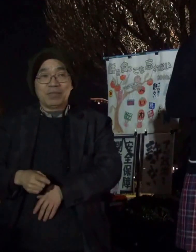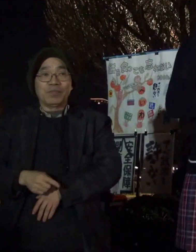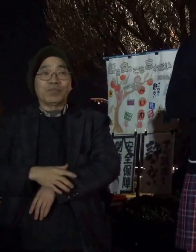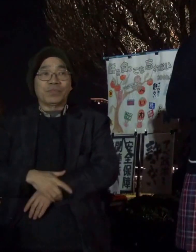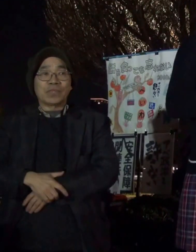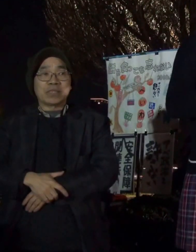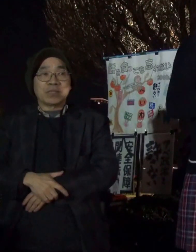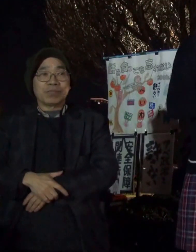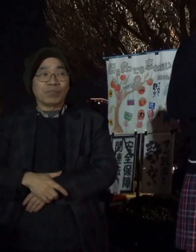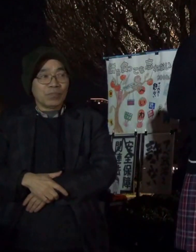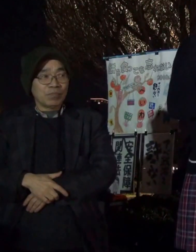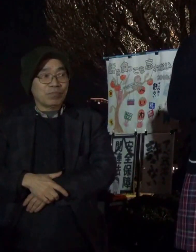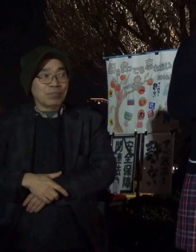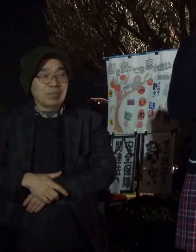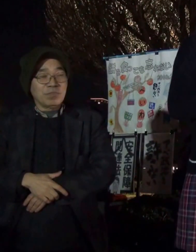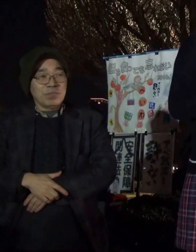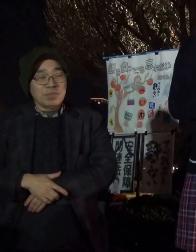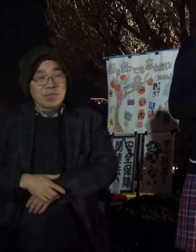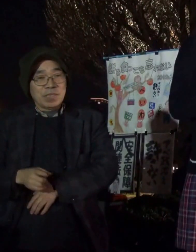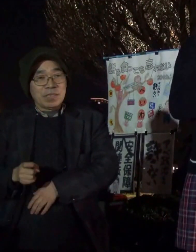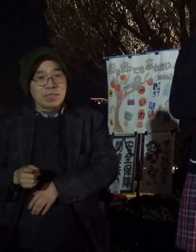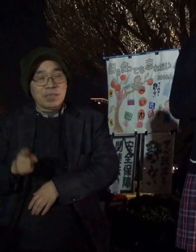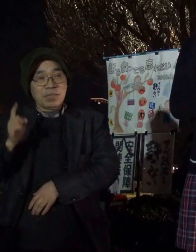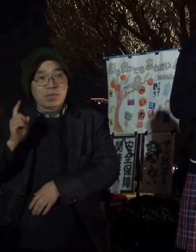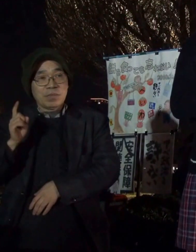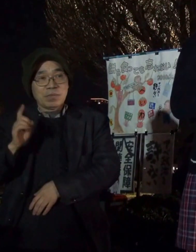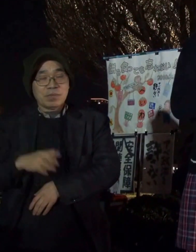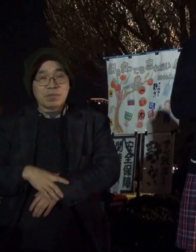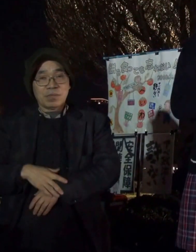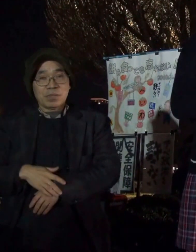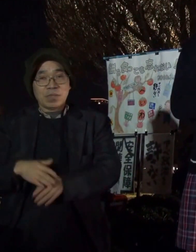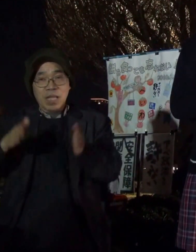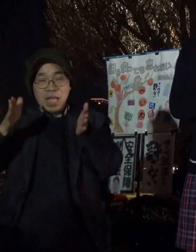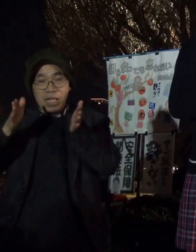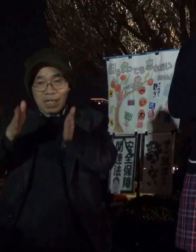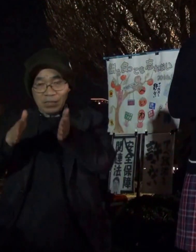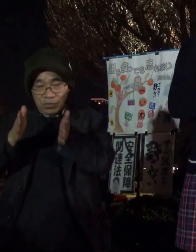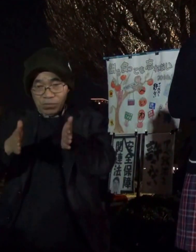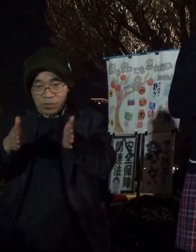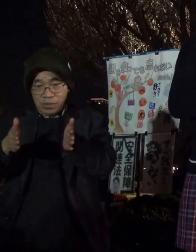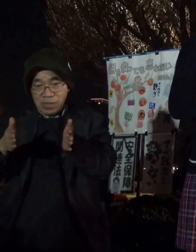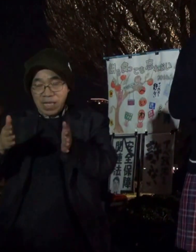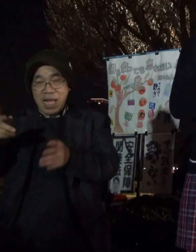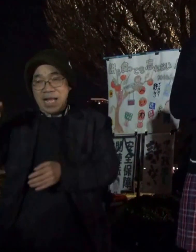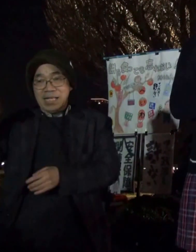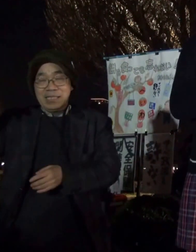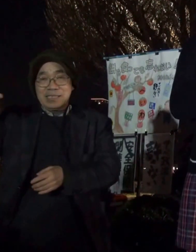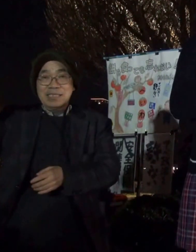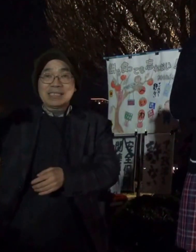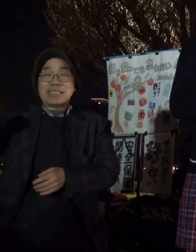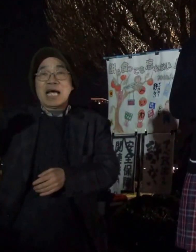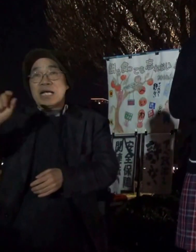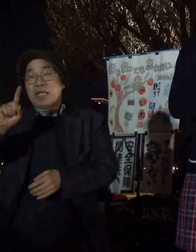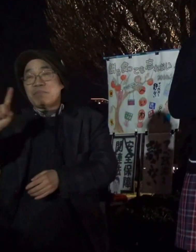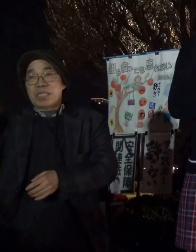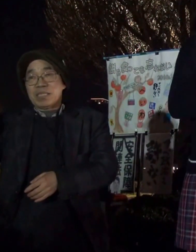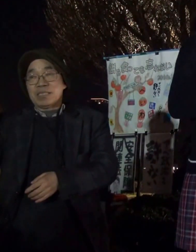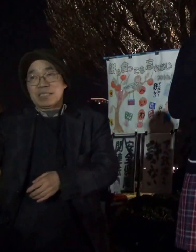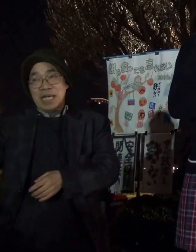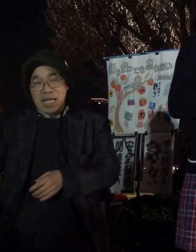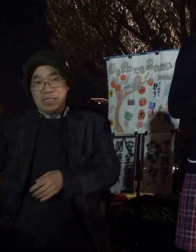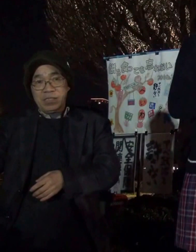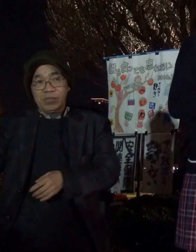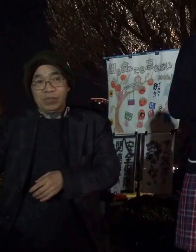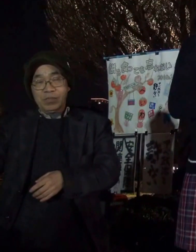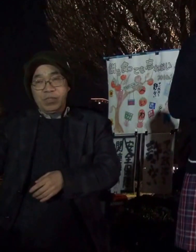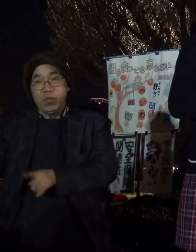感想が2番、1、2番、2番歌って感想があって、サビが最後2回来るんですけれども、そのサビで追っかけ